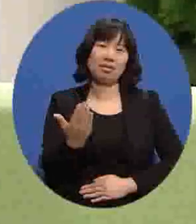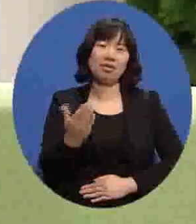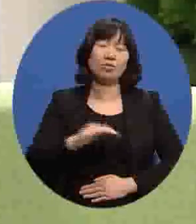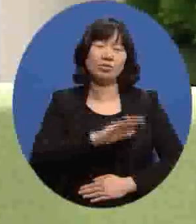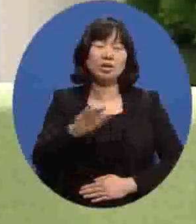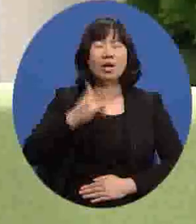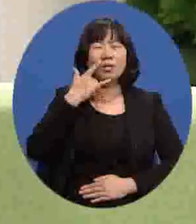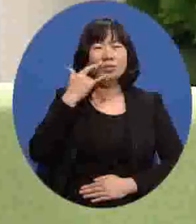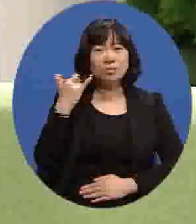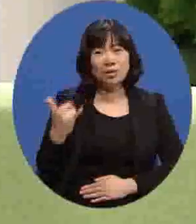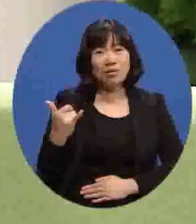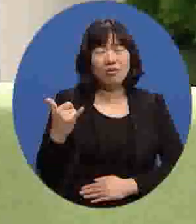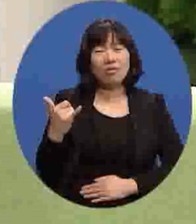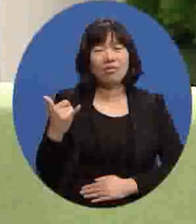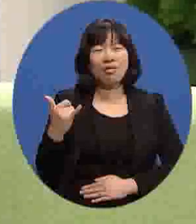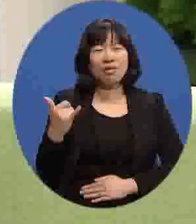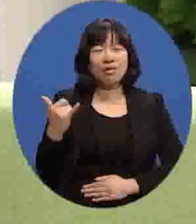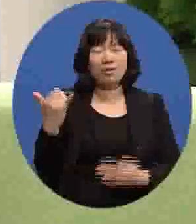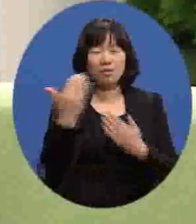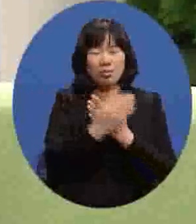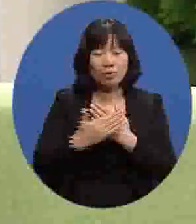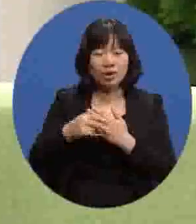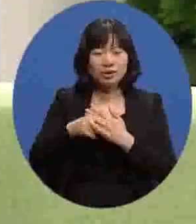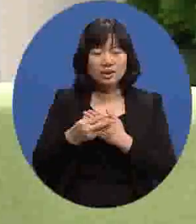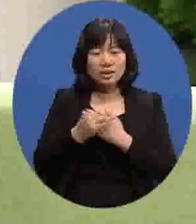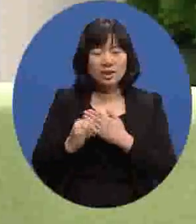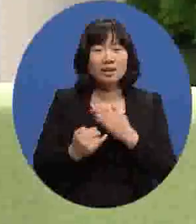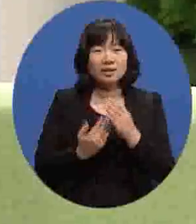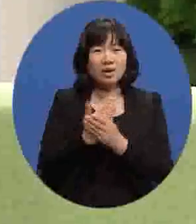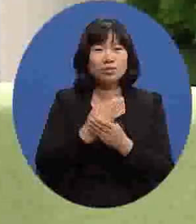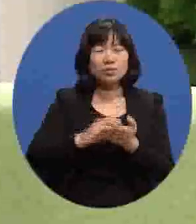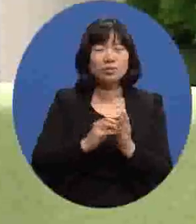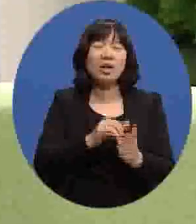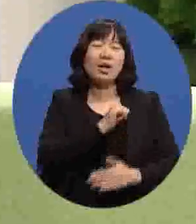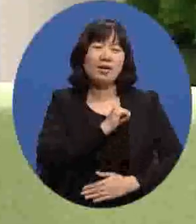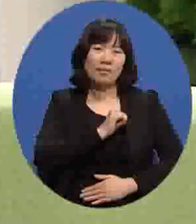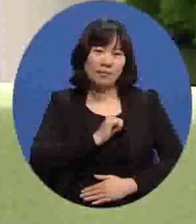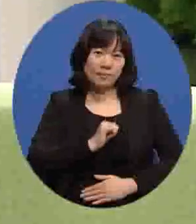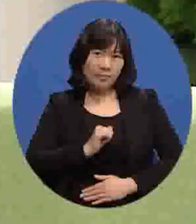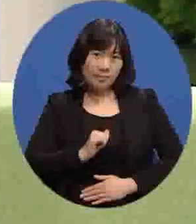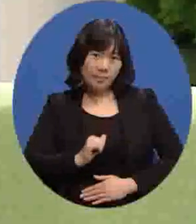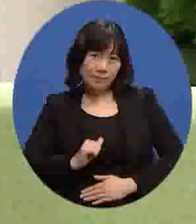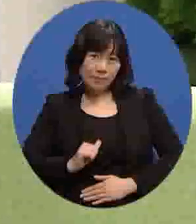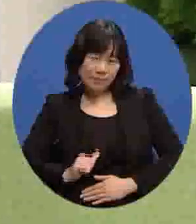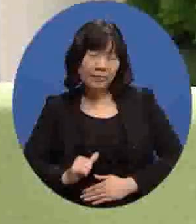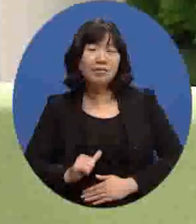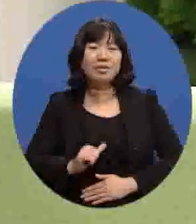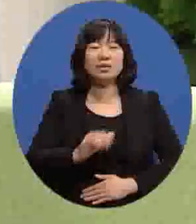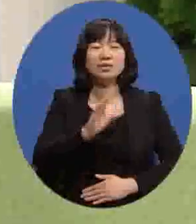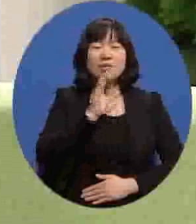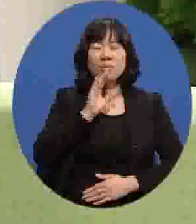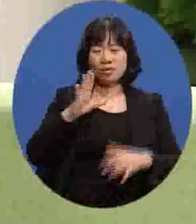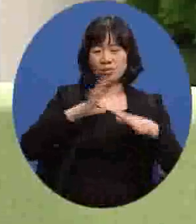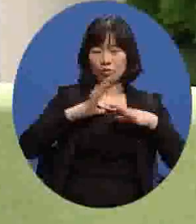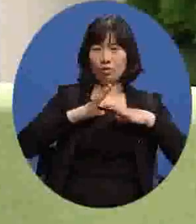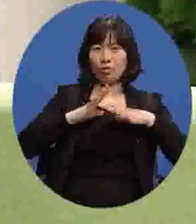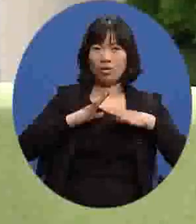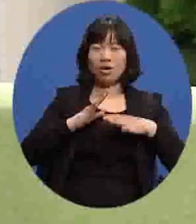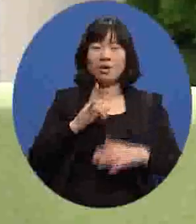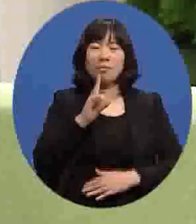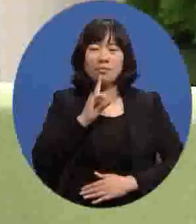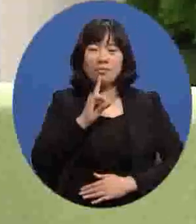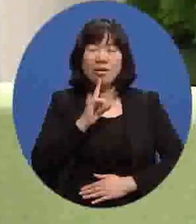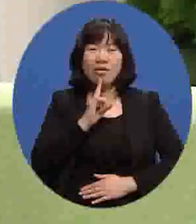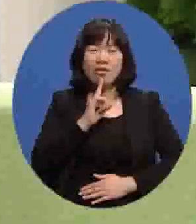우리 부모님 입장에서는 진짜 몸에 사리가 나올 정도로 참아야 되는 일이기도 한 거예요. 근데 정말 무섭게 하면 아이들은 말은